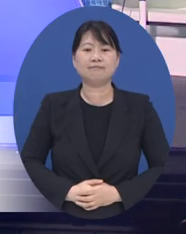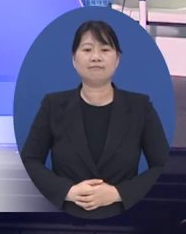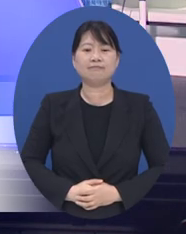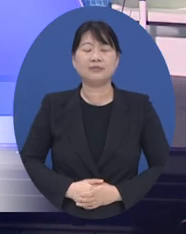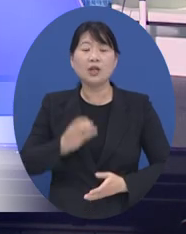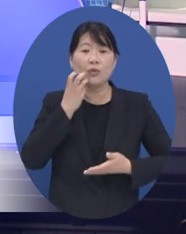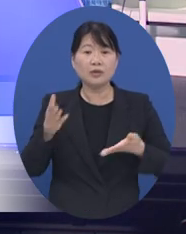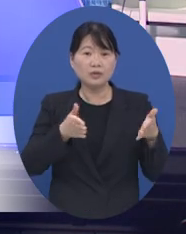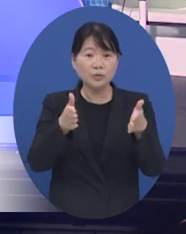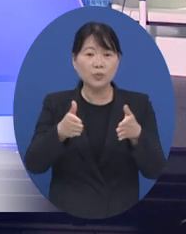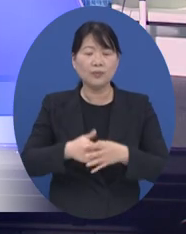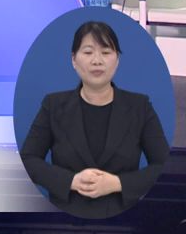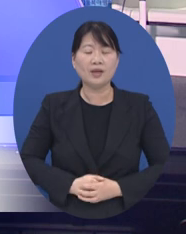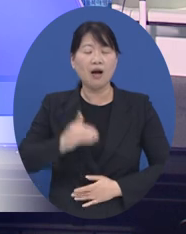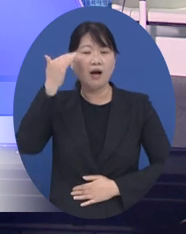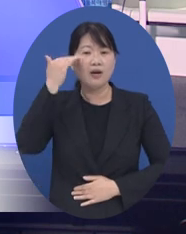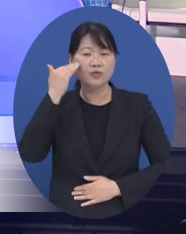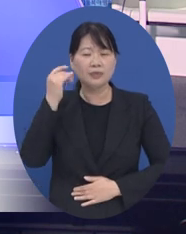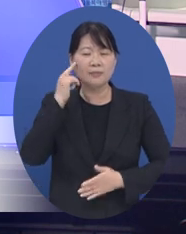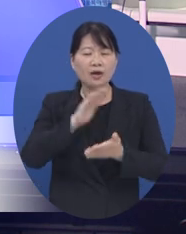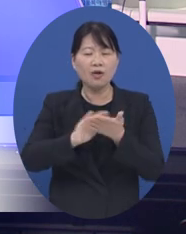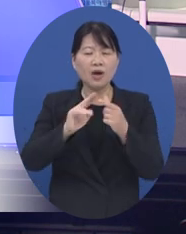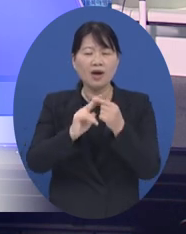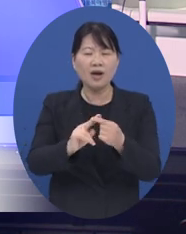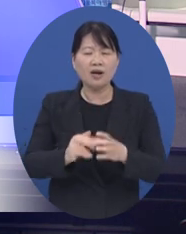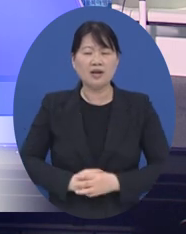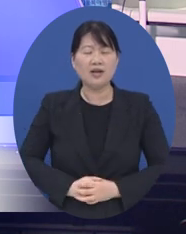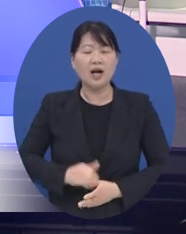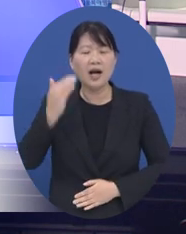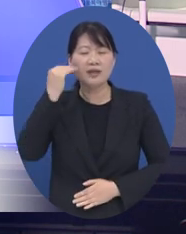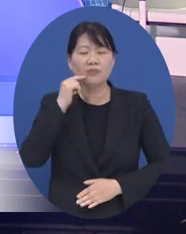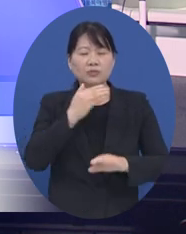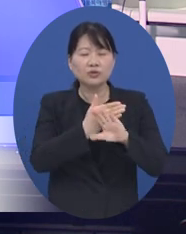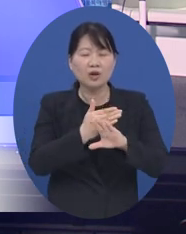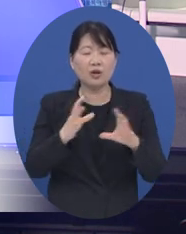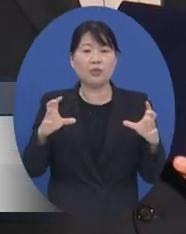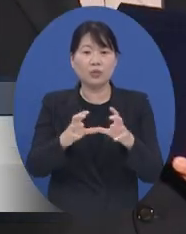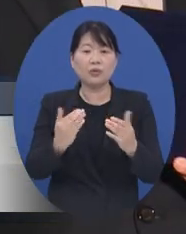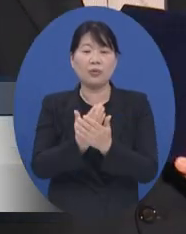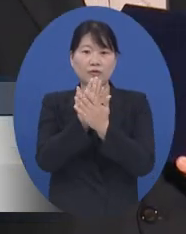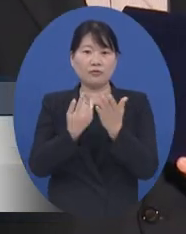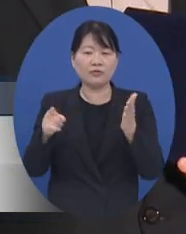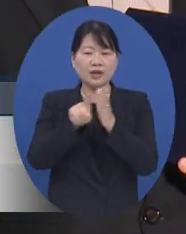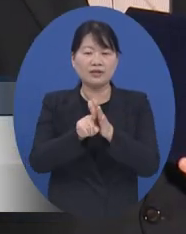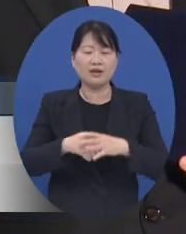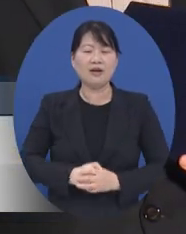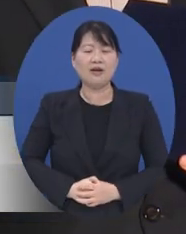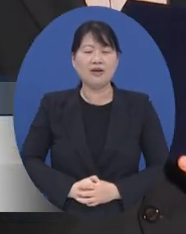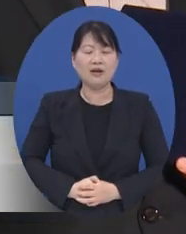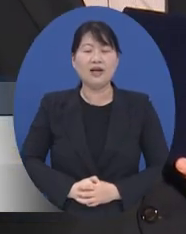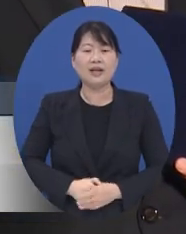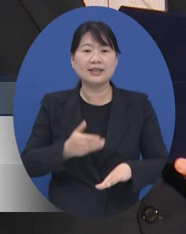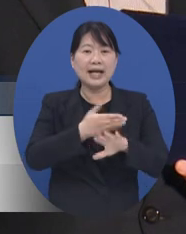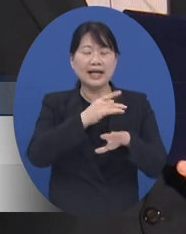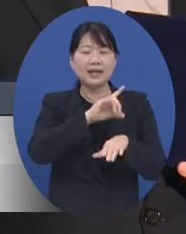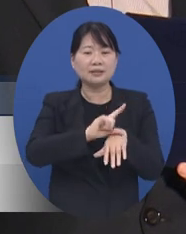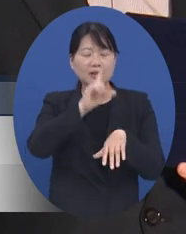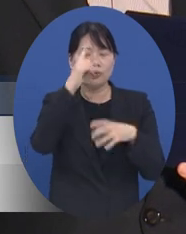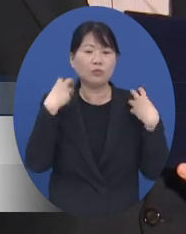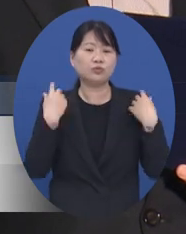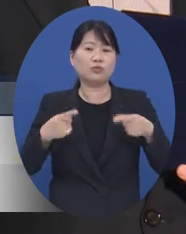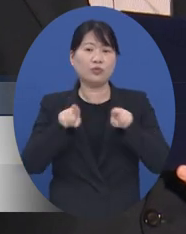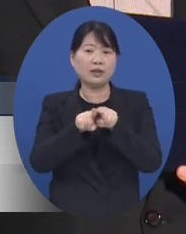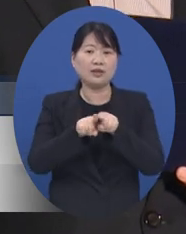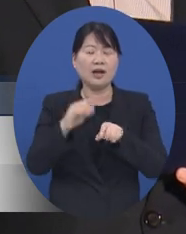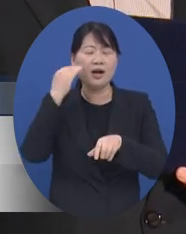경기도는 한반도 평화와 남북 공동 번영을 위해 다른 지방 자치들과 함께